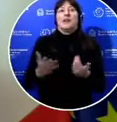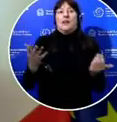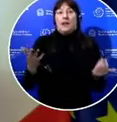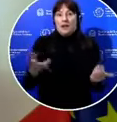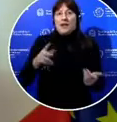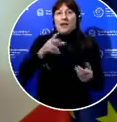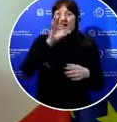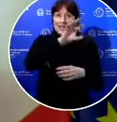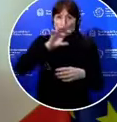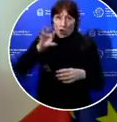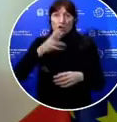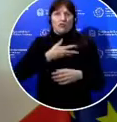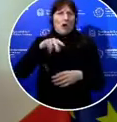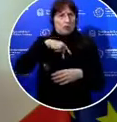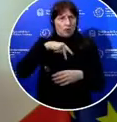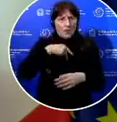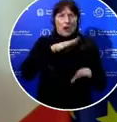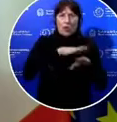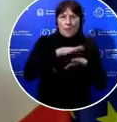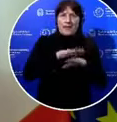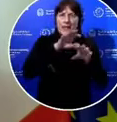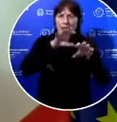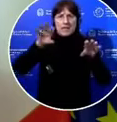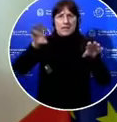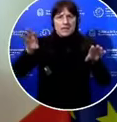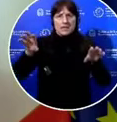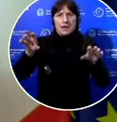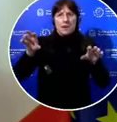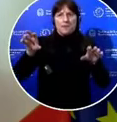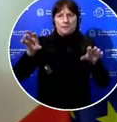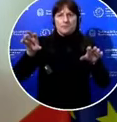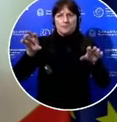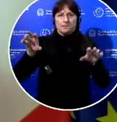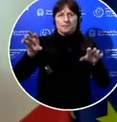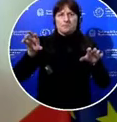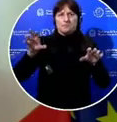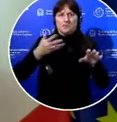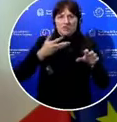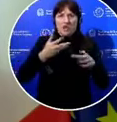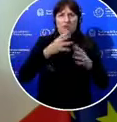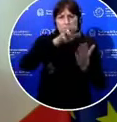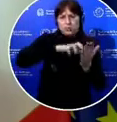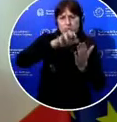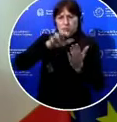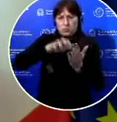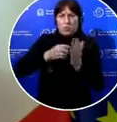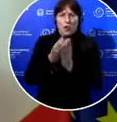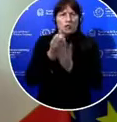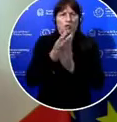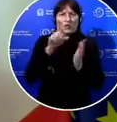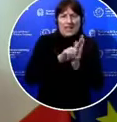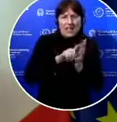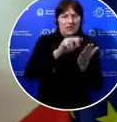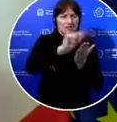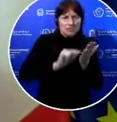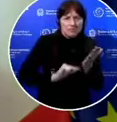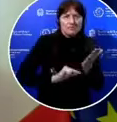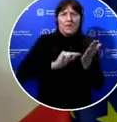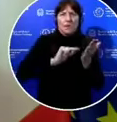che le regioni hanno e che ha prodotto un ampio spettro di atti legislativi, normativi, di